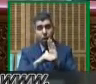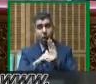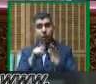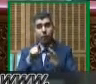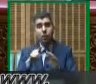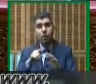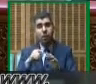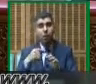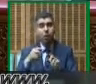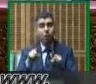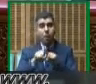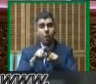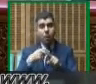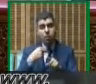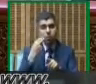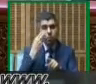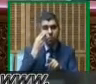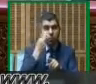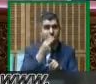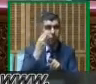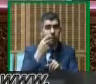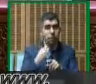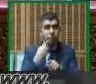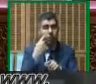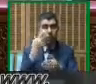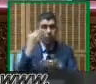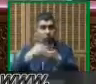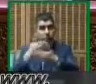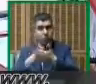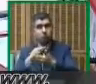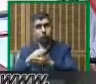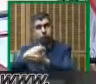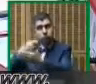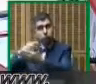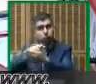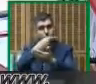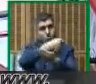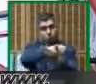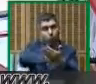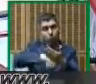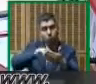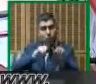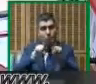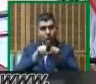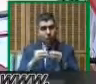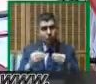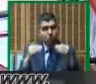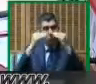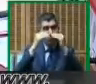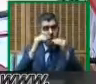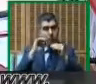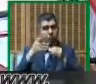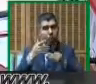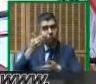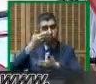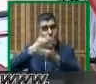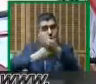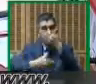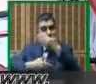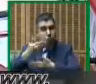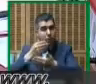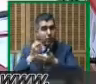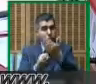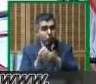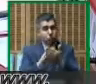ننتظر الملاحظات والمقترحات، وهو مشروع وطني ويجسد بشكل كبير الطموحات التي ننتظرها